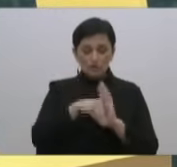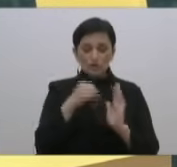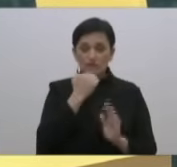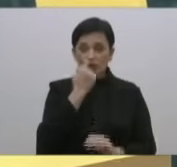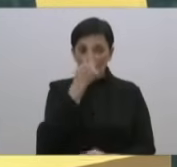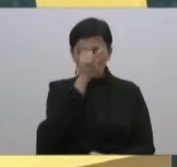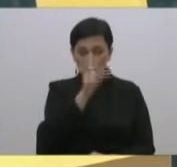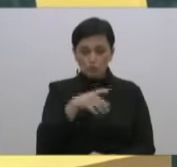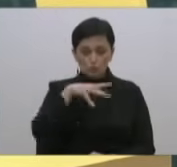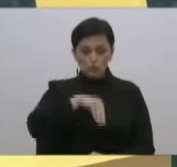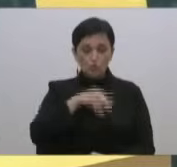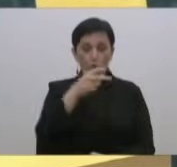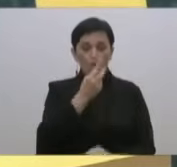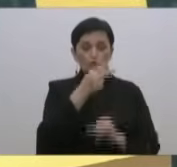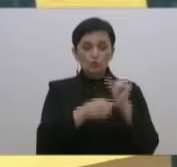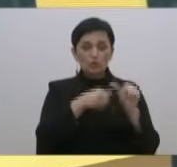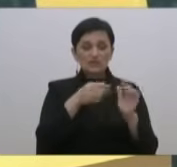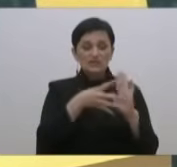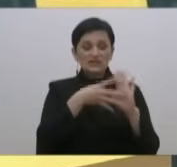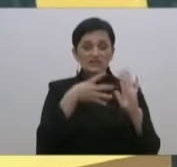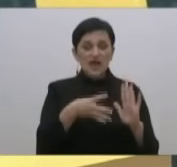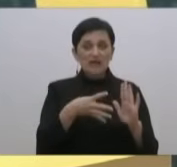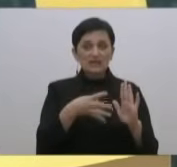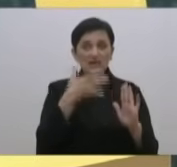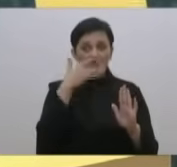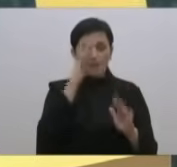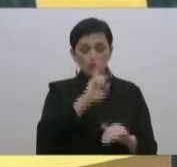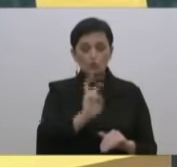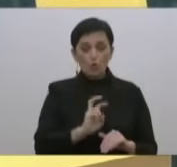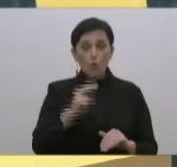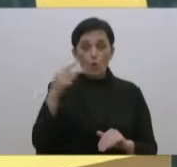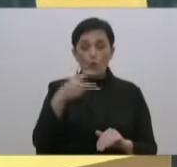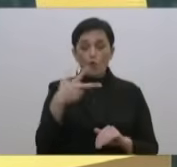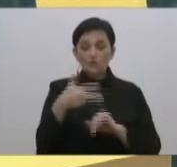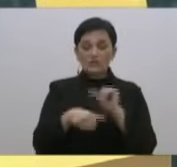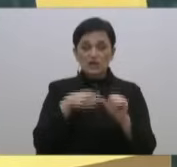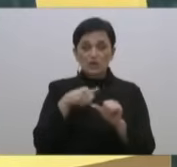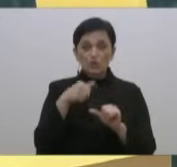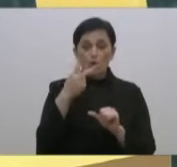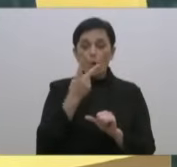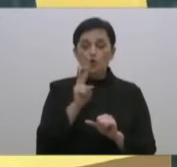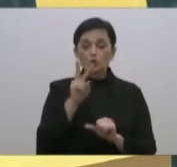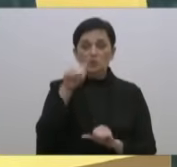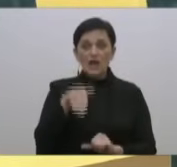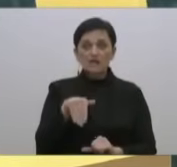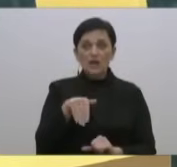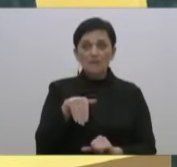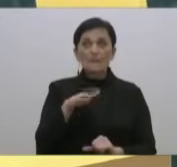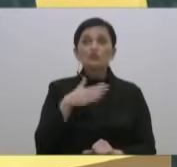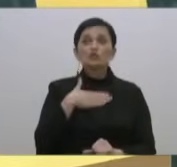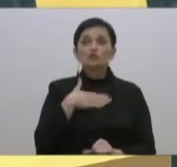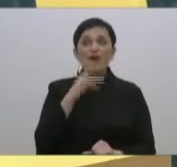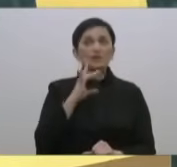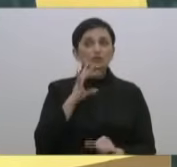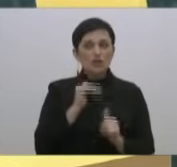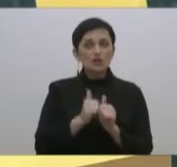სულ მოსახლეზე 2012 წელს იყო 9000 ამერიკული დოლარი, 2023 წელს 22000. თუმცა ჩვენ